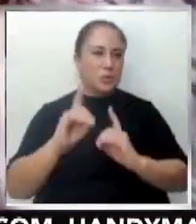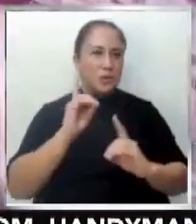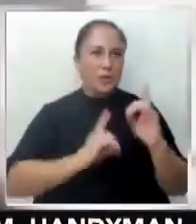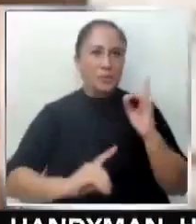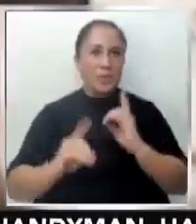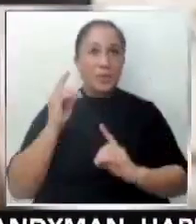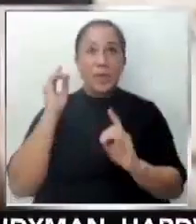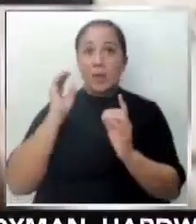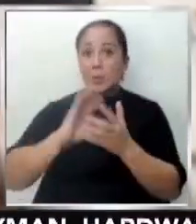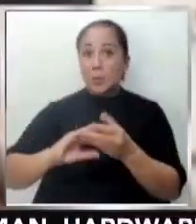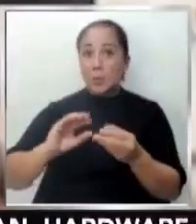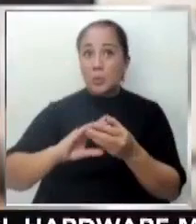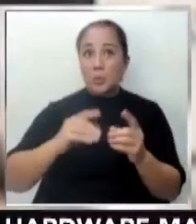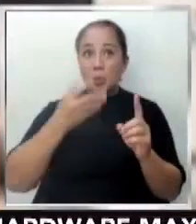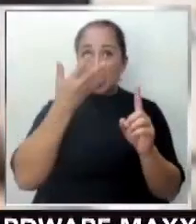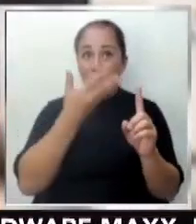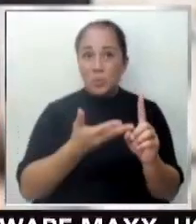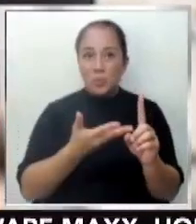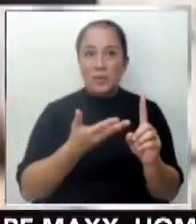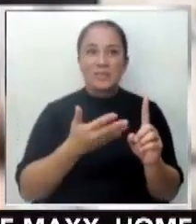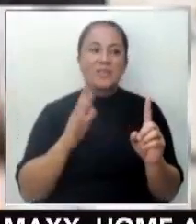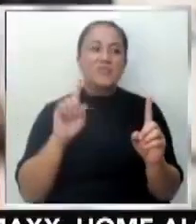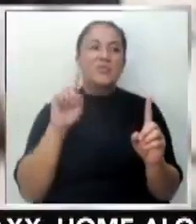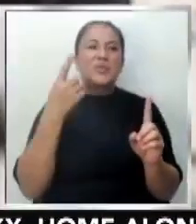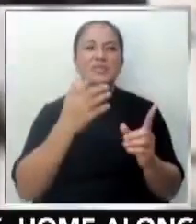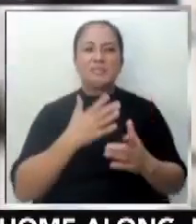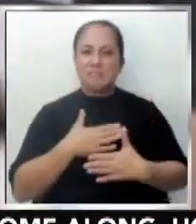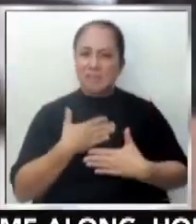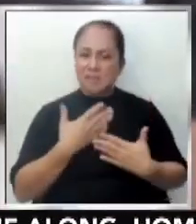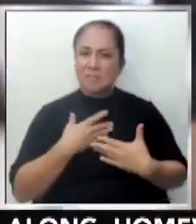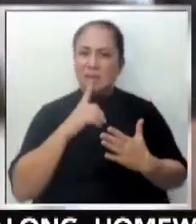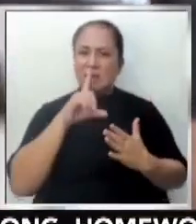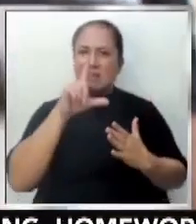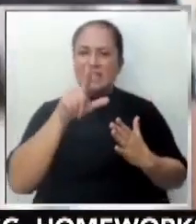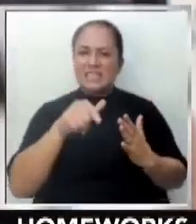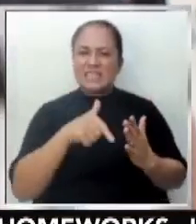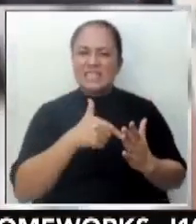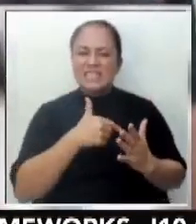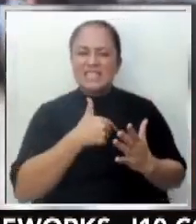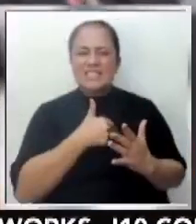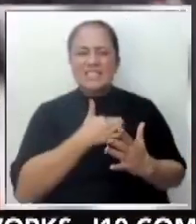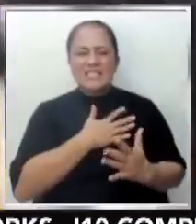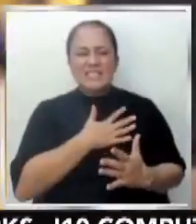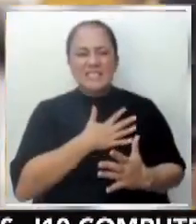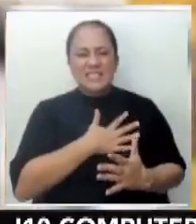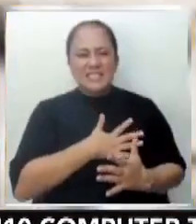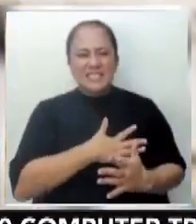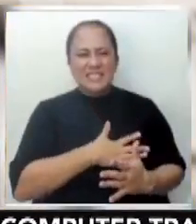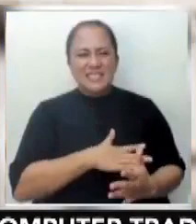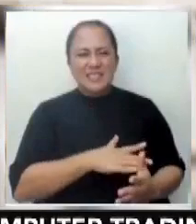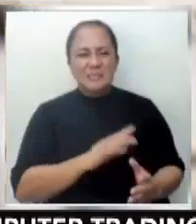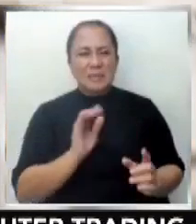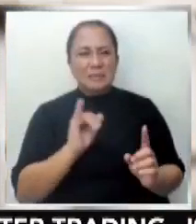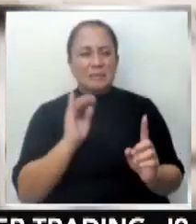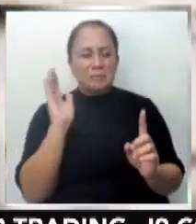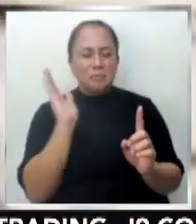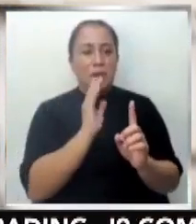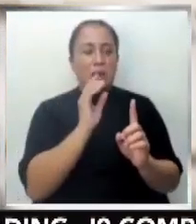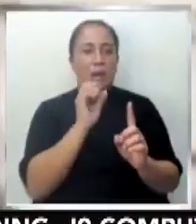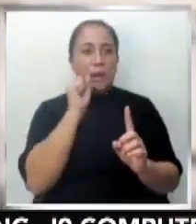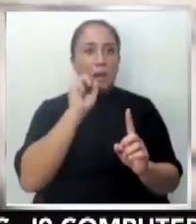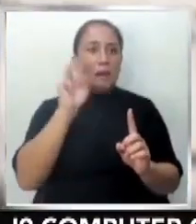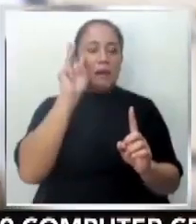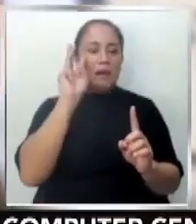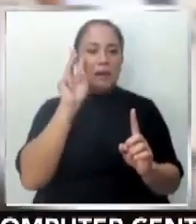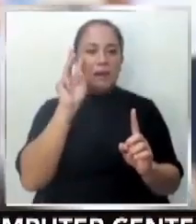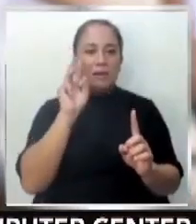Pretty. Masaya ng una, pero parang may kurot ng huli. Hindi siya kurot, parang sinampal ka ng katotohanan sa huli. Parang,